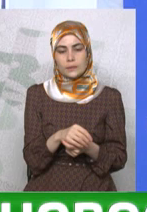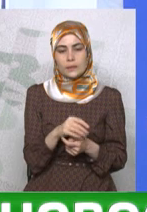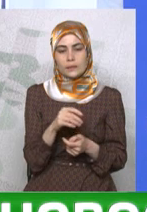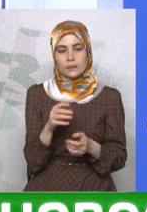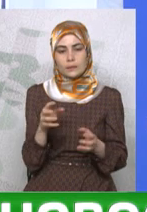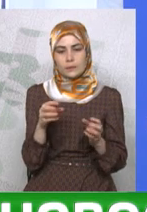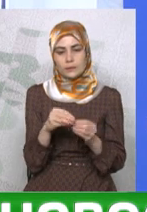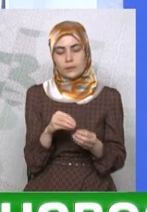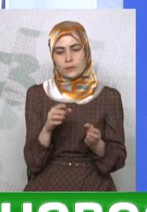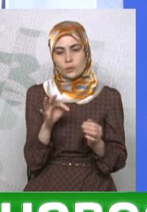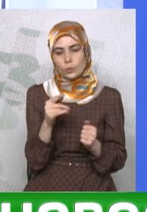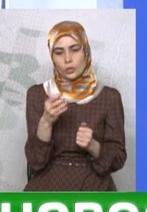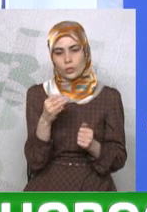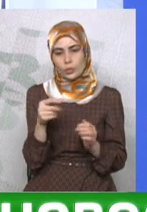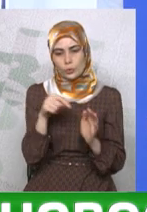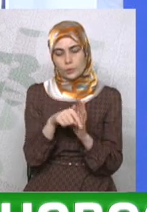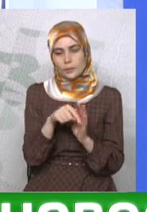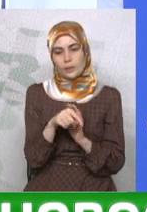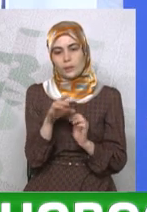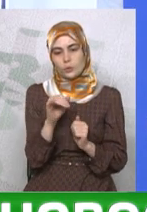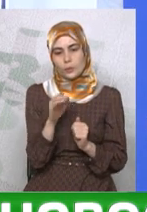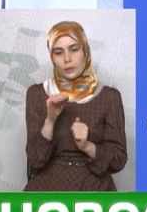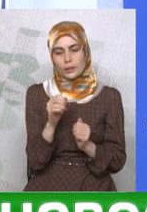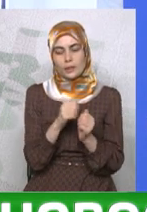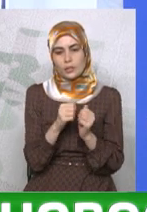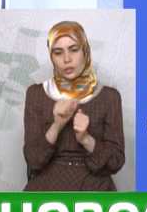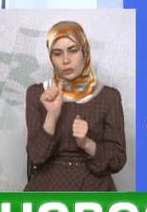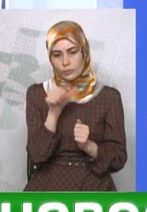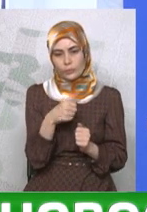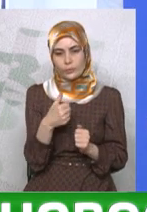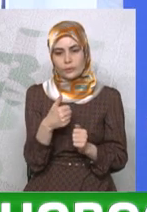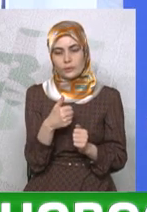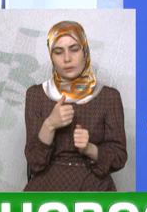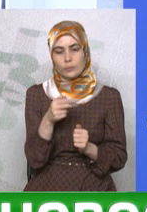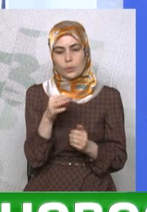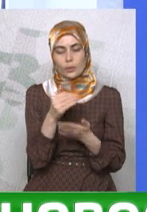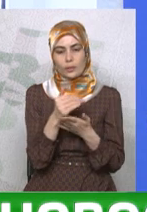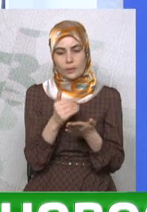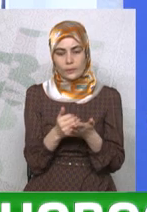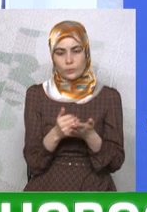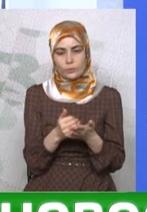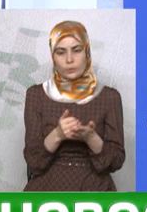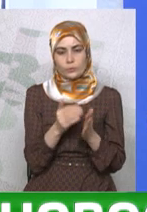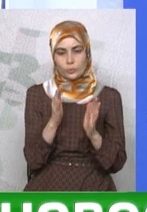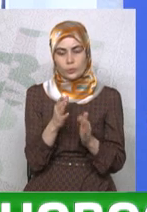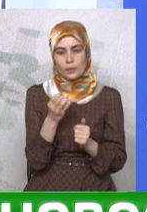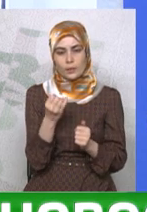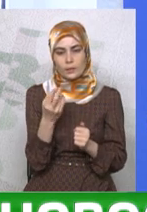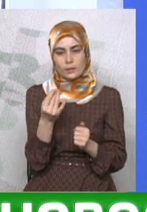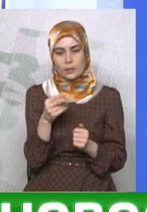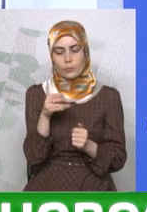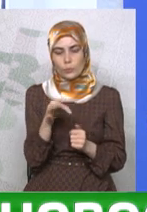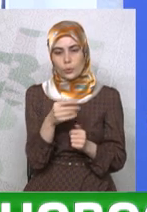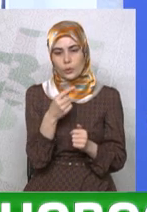заключает подобные соглашения у себя в субъектах и ежегодно по графику проводят акции по